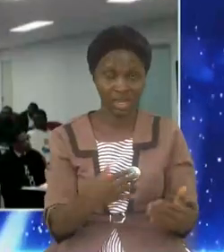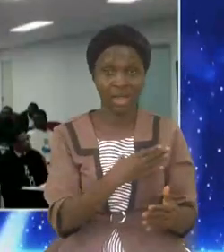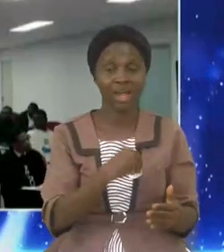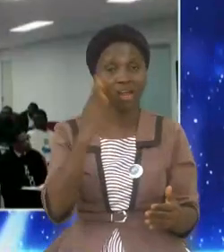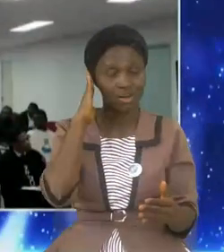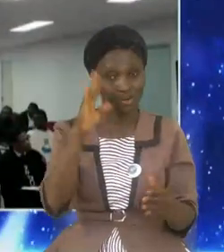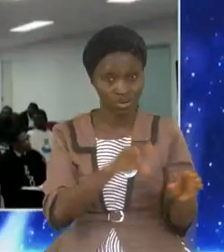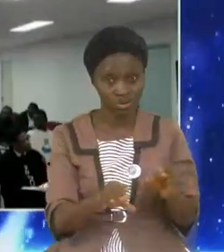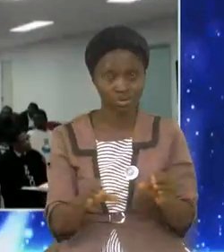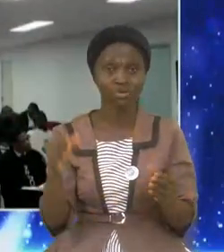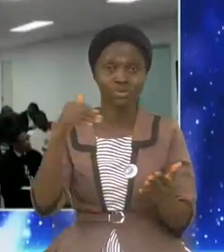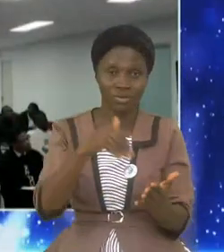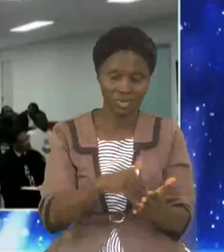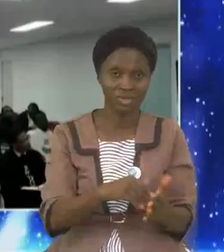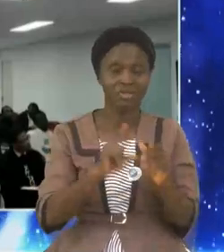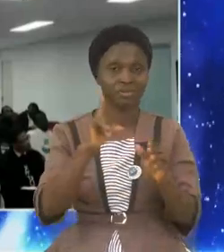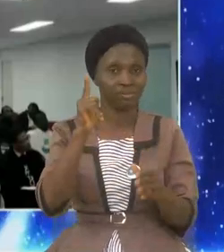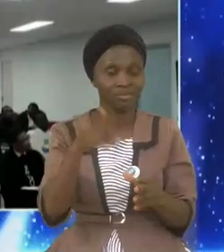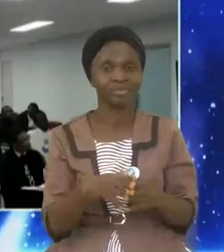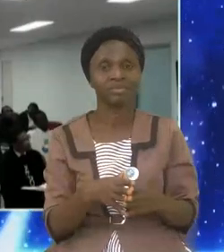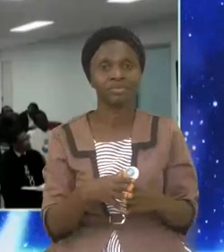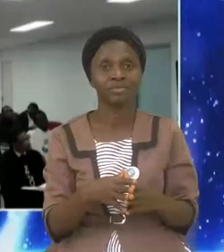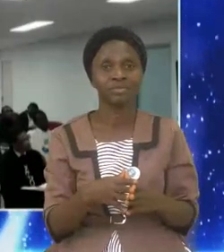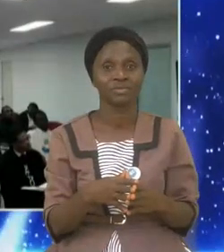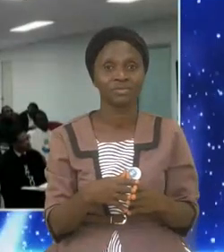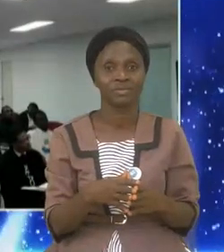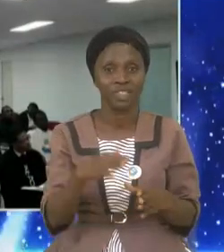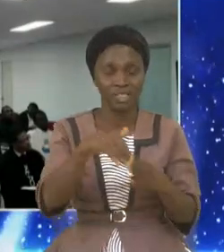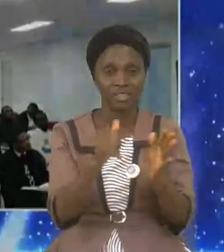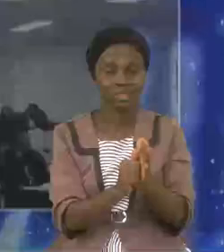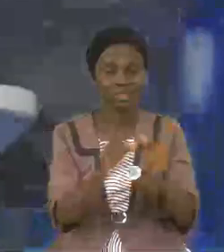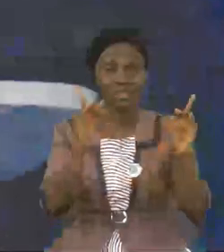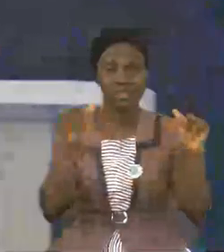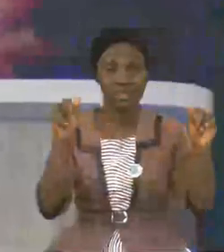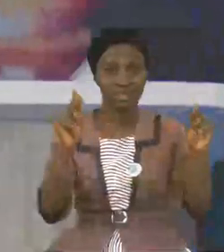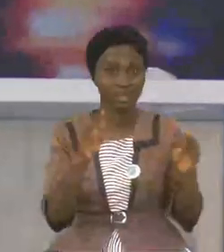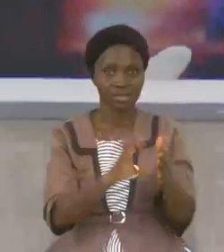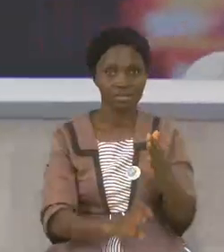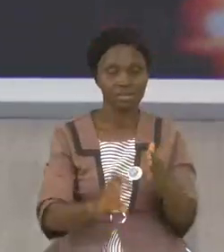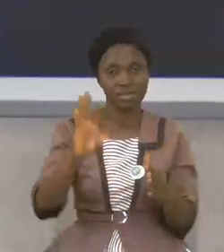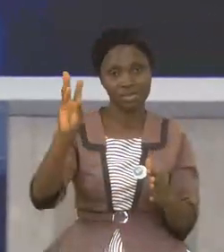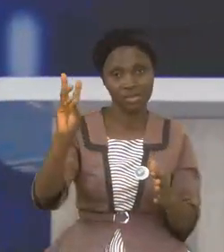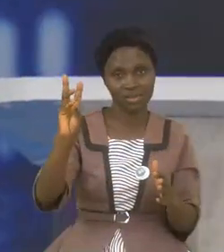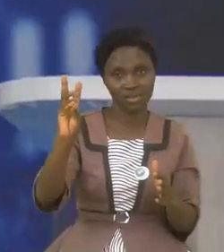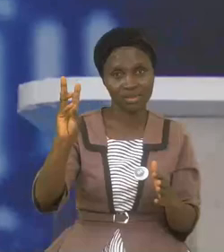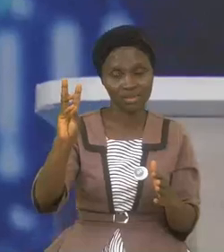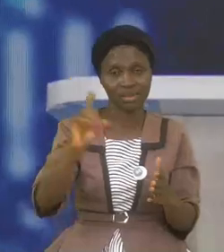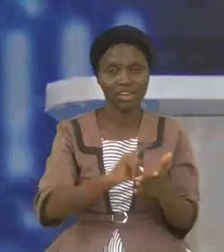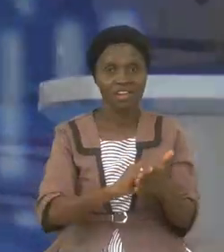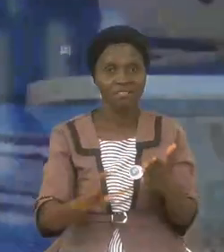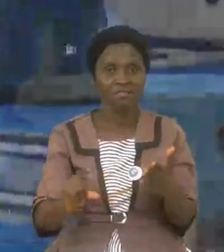fait, ce qu'il fait et ce qu'il fera, qu'il n'y a rien que des signes et des